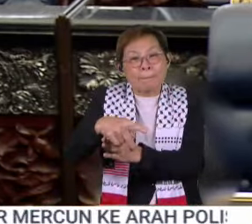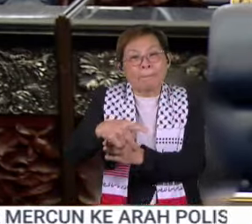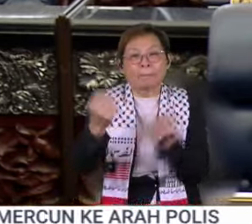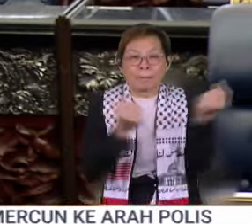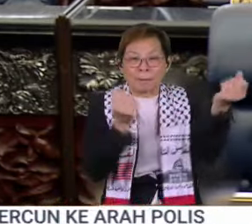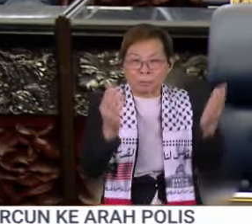pemandu